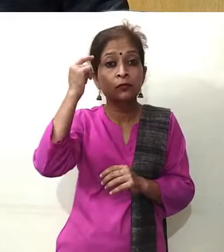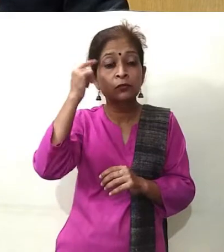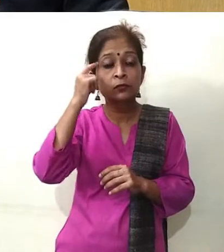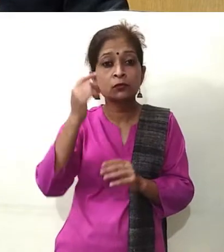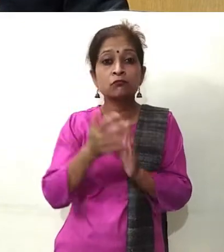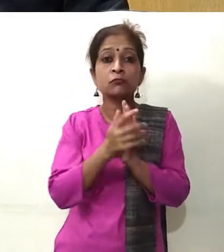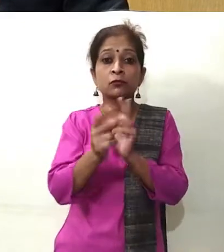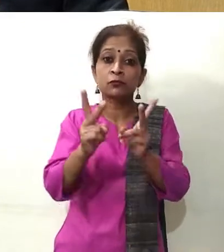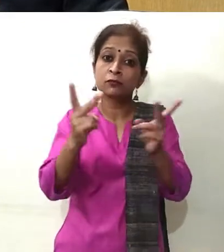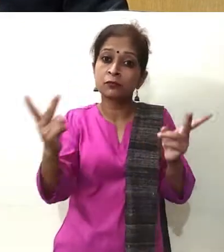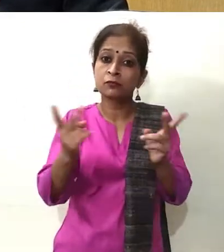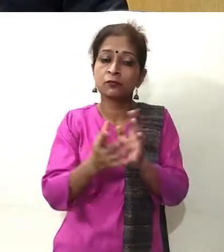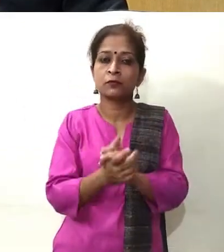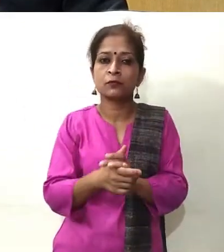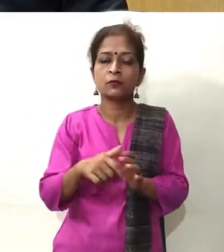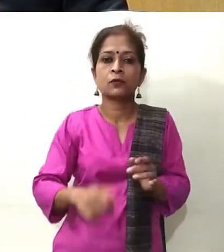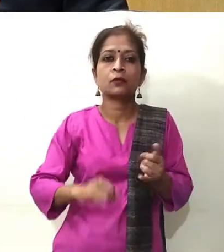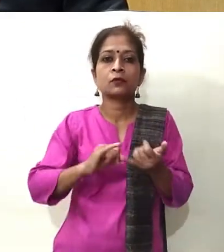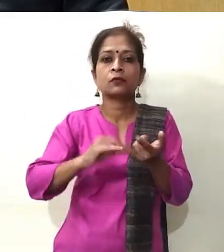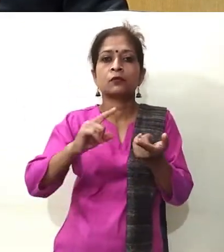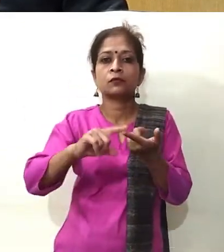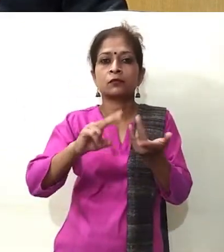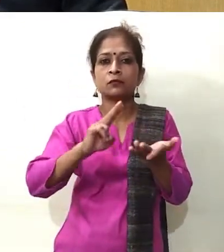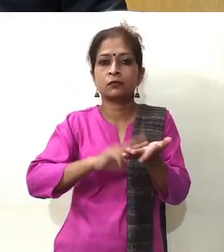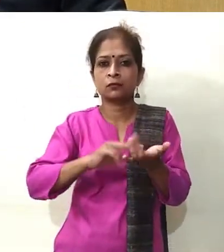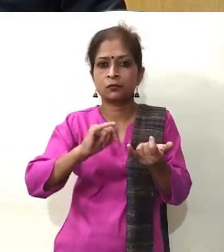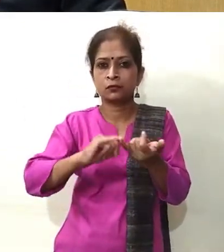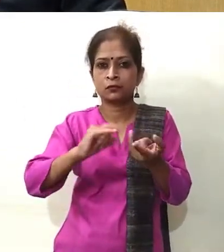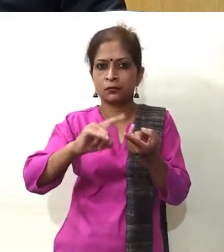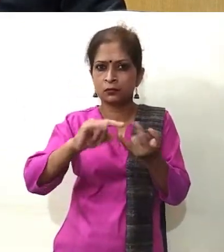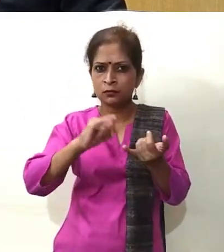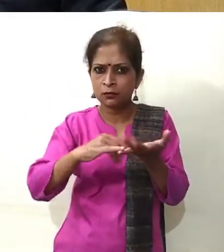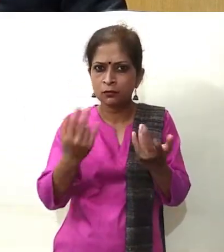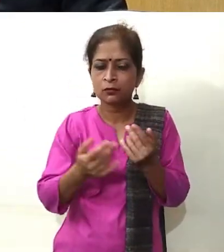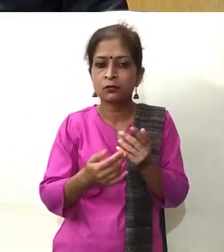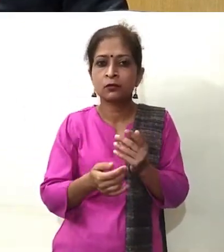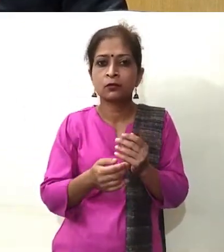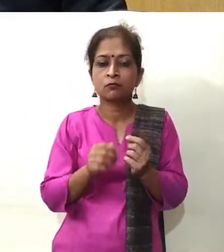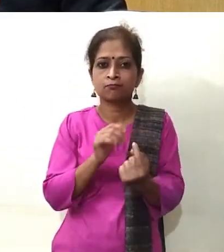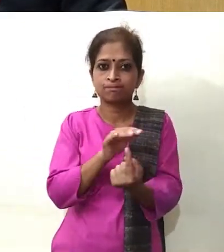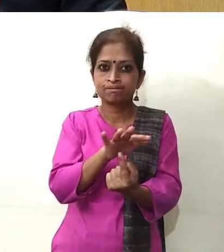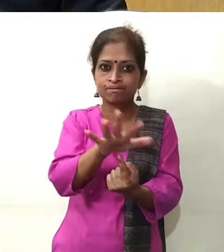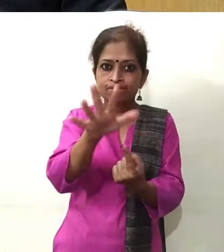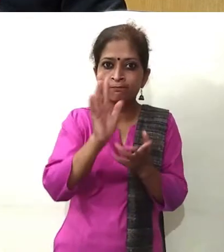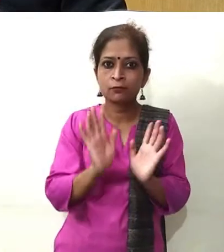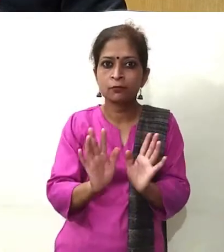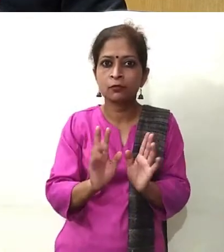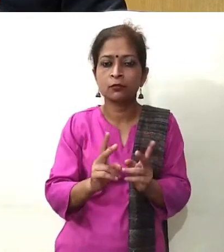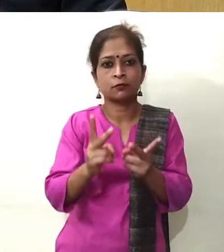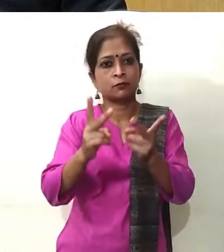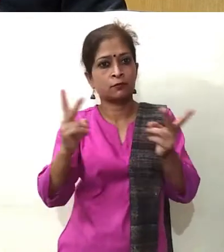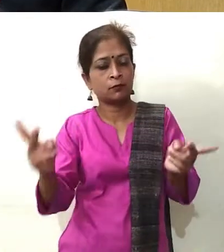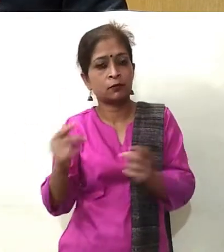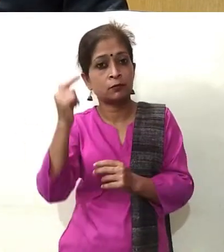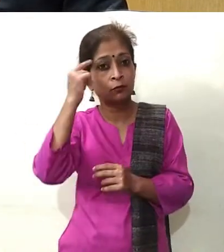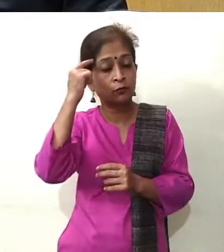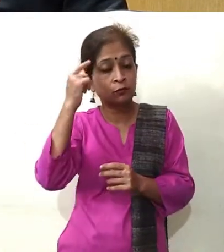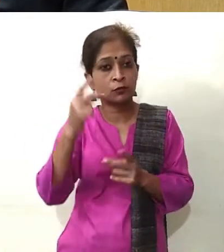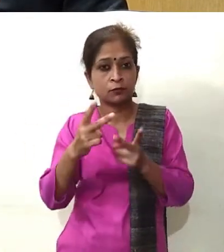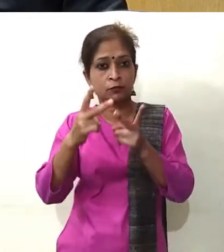है जी। इंद्रियों से आने वाली संवेदनाएं एक अलग क्षमता है, बुद्धि एक अलग क्षमता